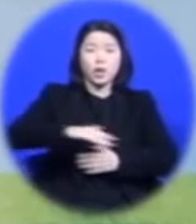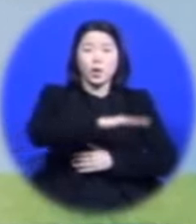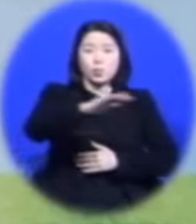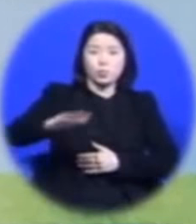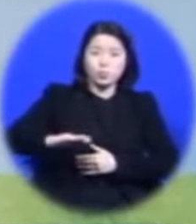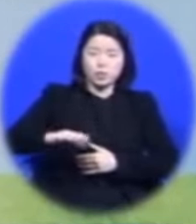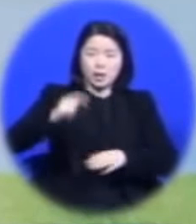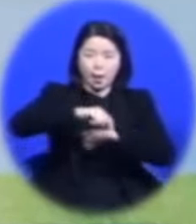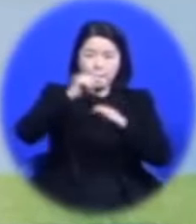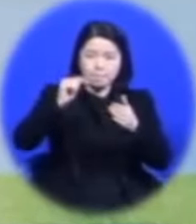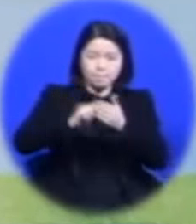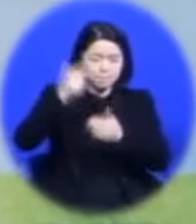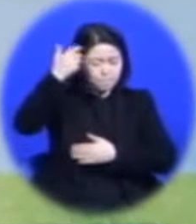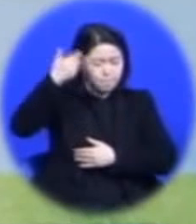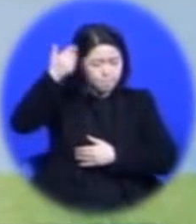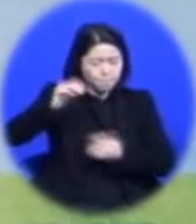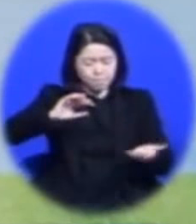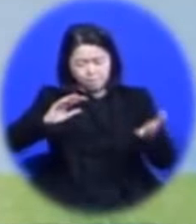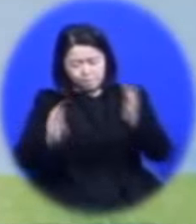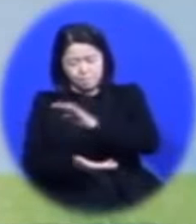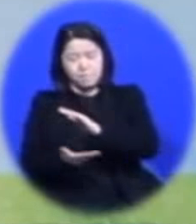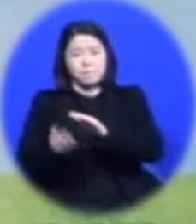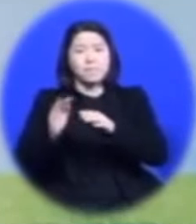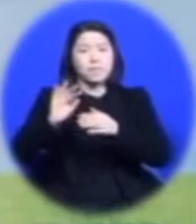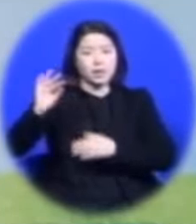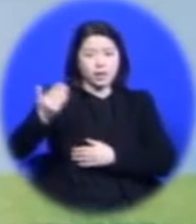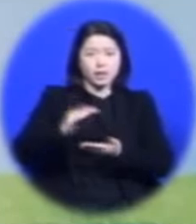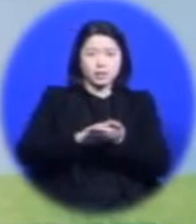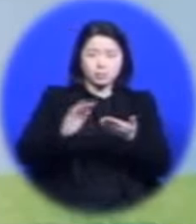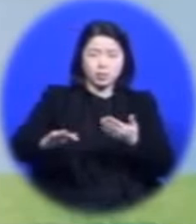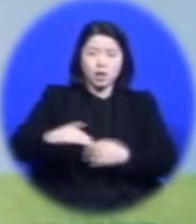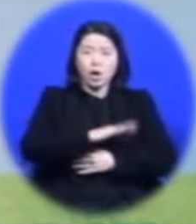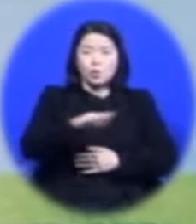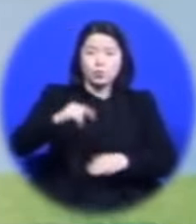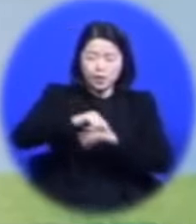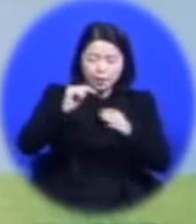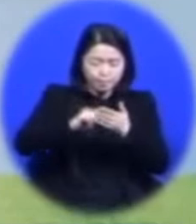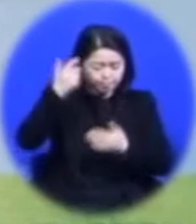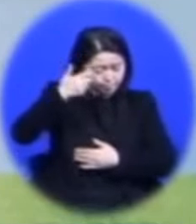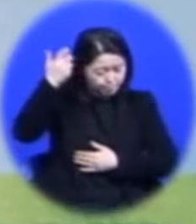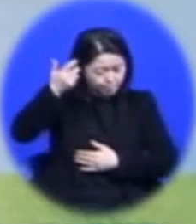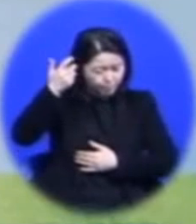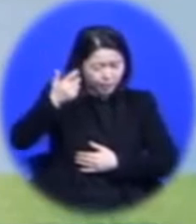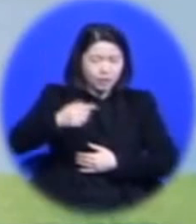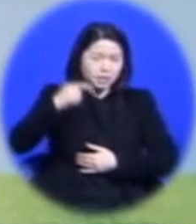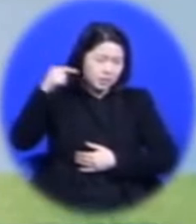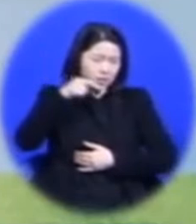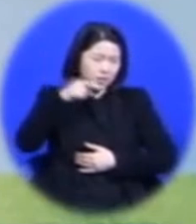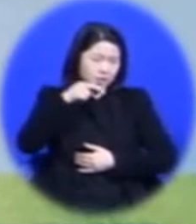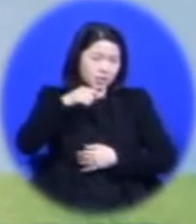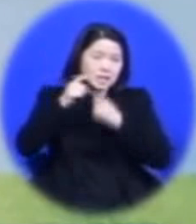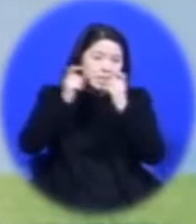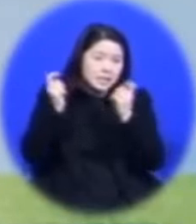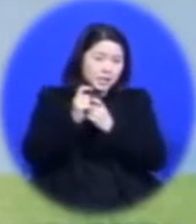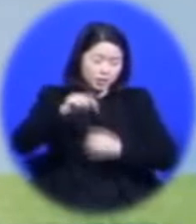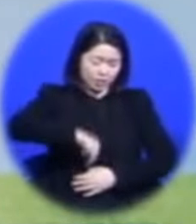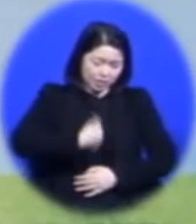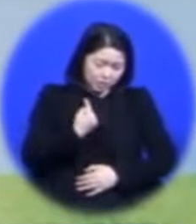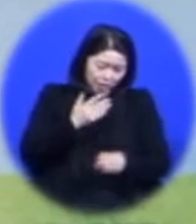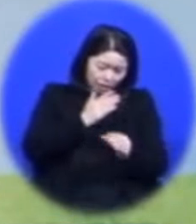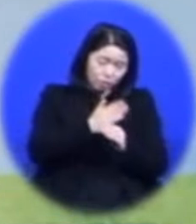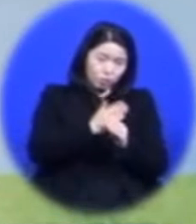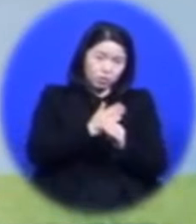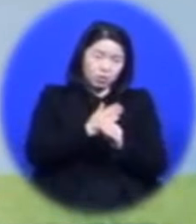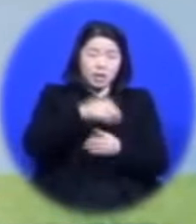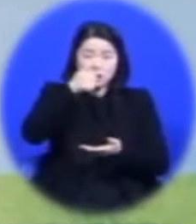심령을 뒤집어 놓는 거예요 우리의 심령이 철저히 이기적이고 자기 중심이고 죄를